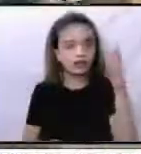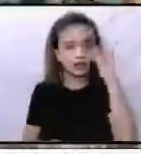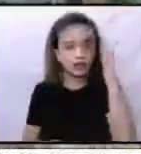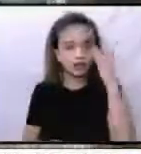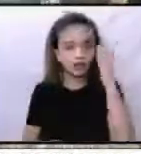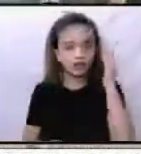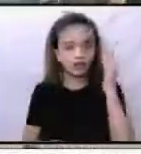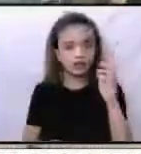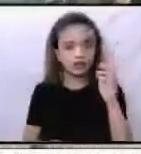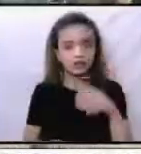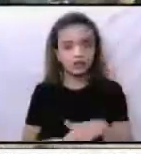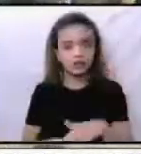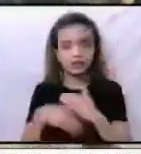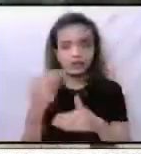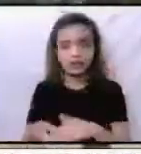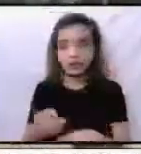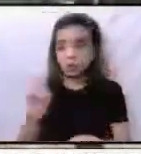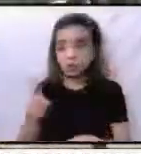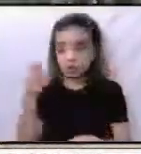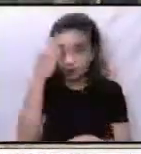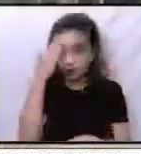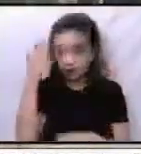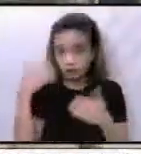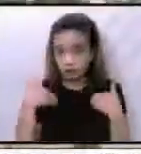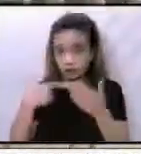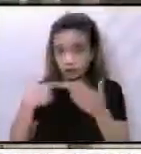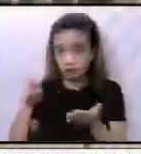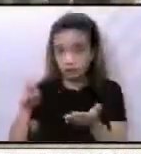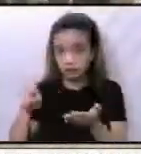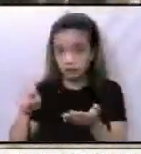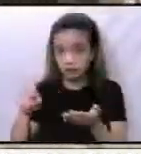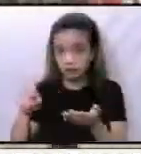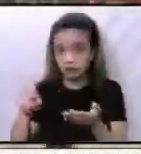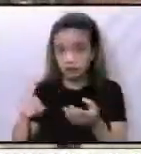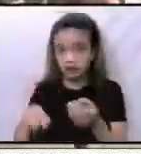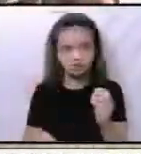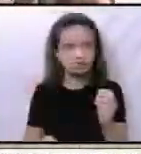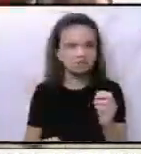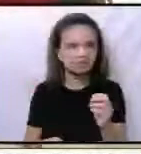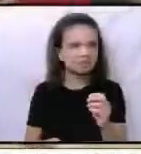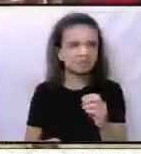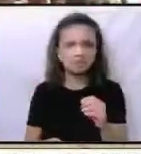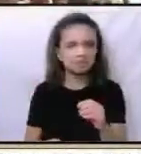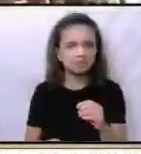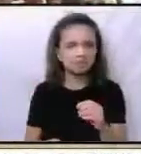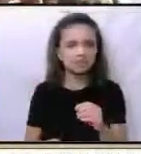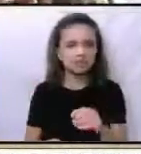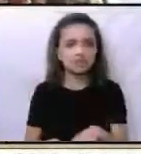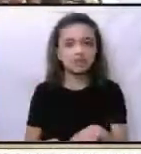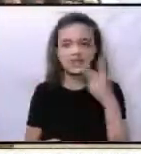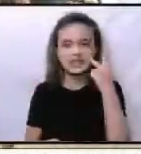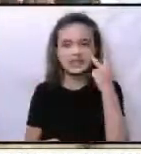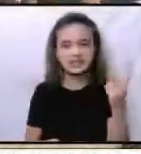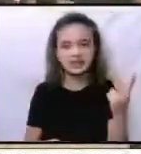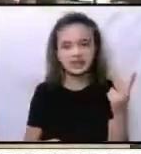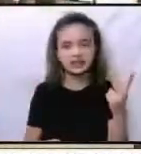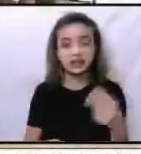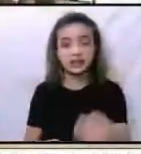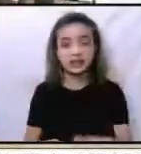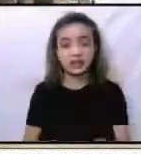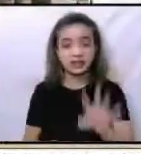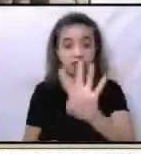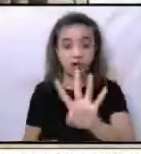no? Sir, alam niyo po ba na may bayad? Hindi. So, 3-1. Ayan. Out of 4, tatlo po